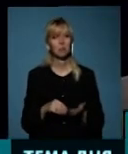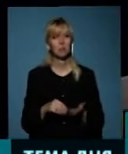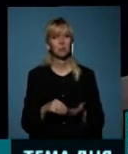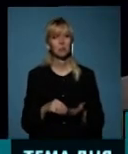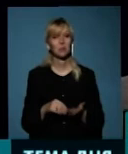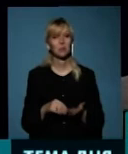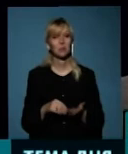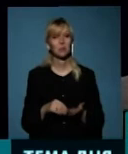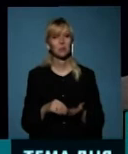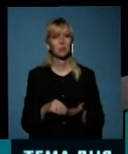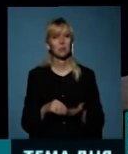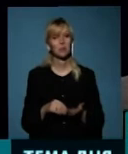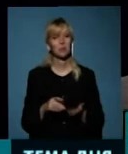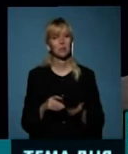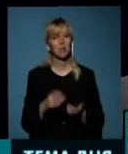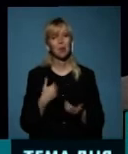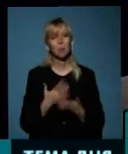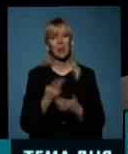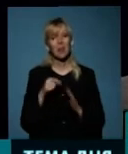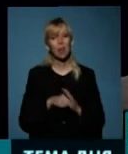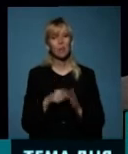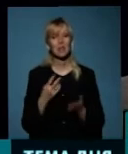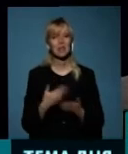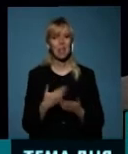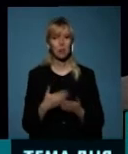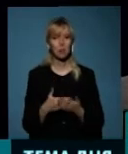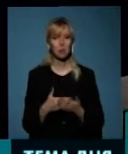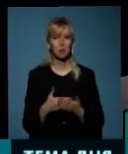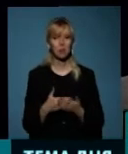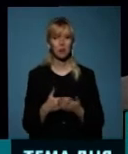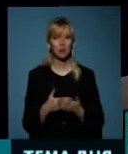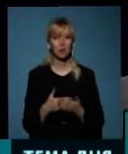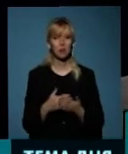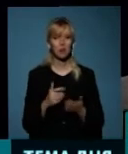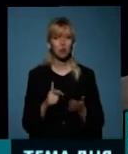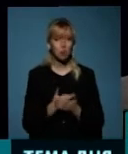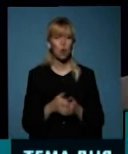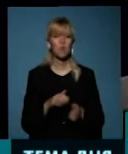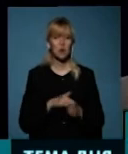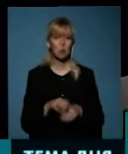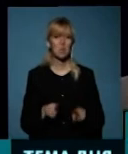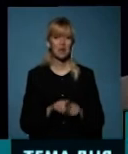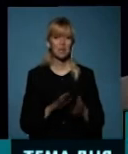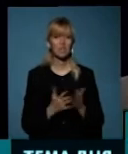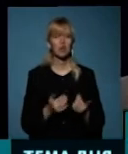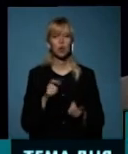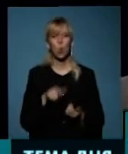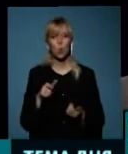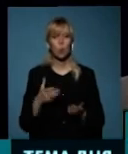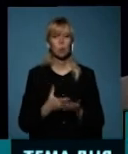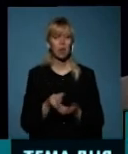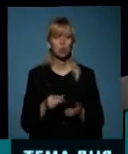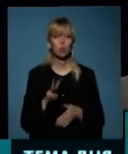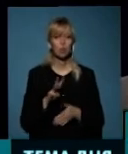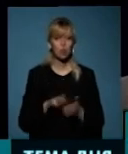я це почула. Але маю на увазі, чому, наприклад, чому наразі знову ж відбуваються такі ситуації? І навіть якщо люди сплачують штраф